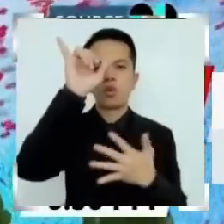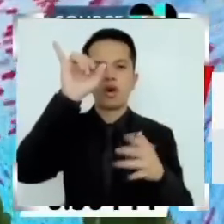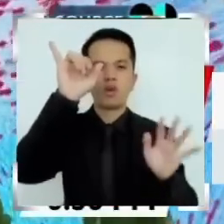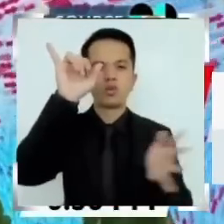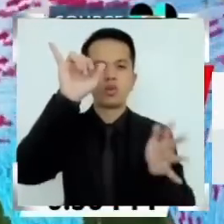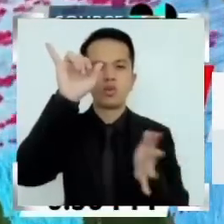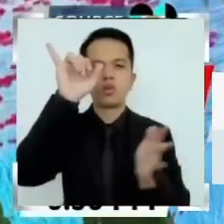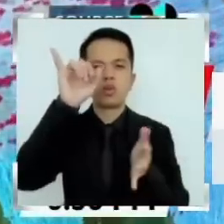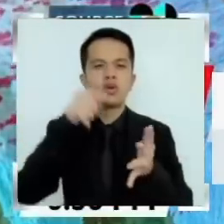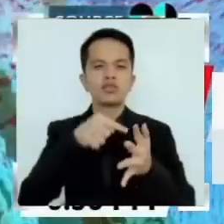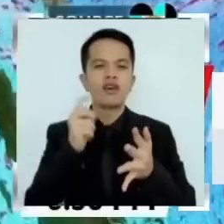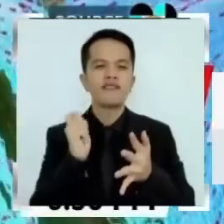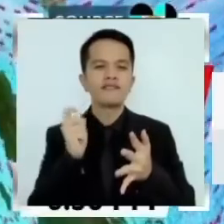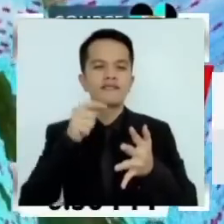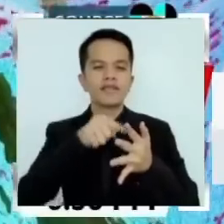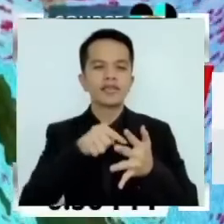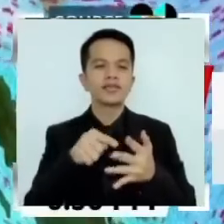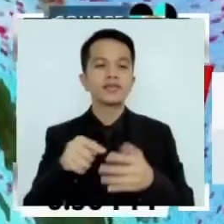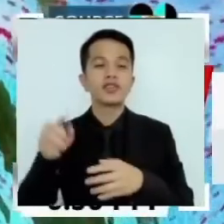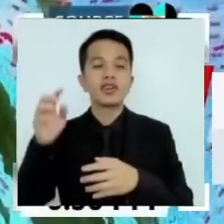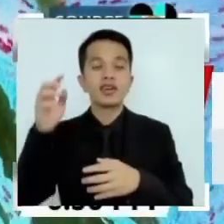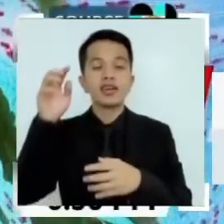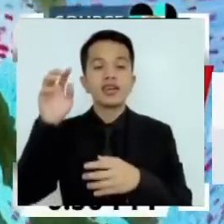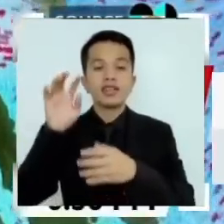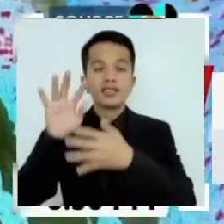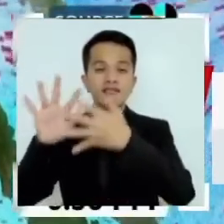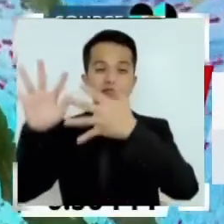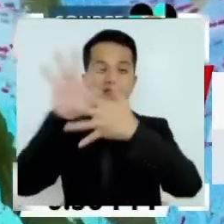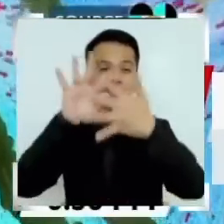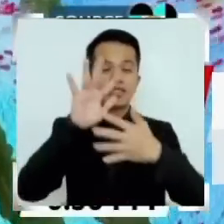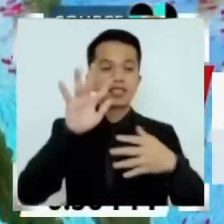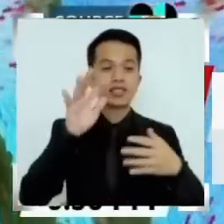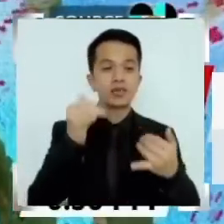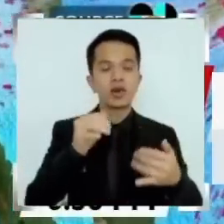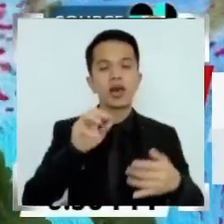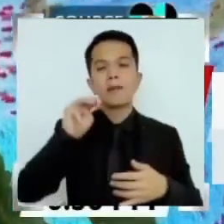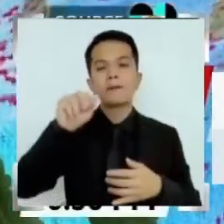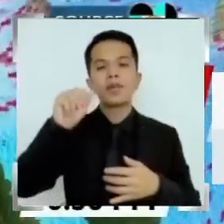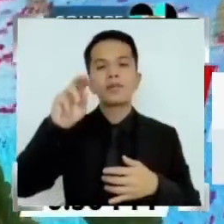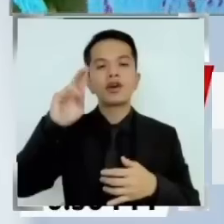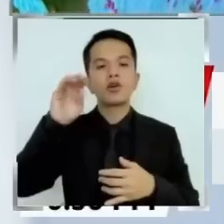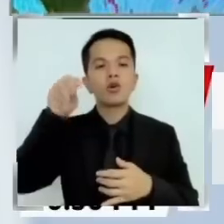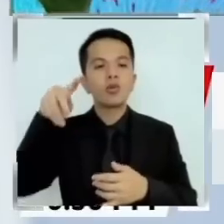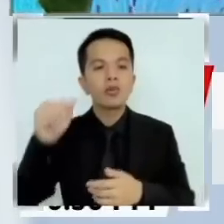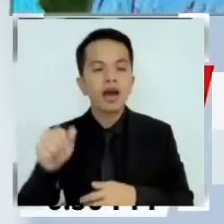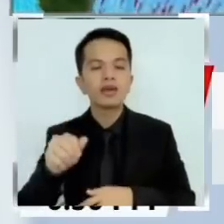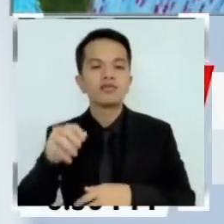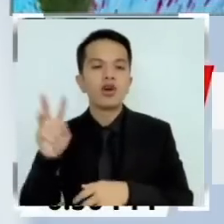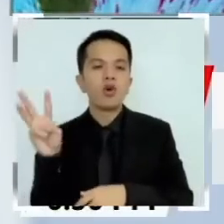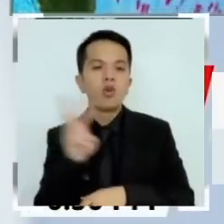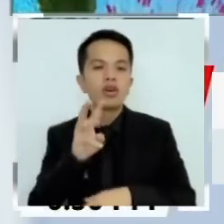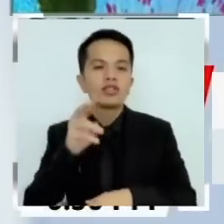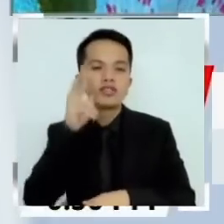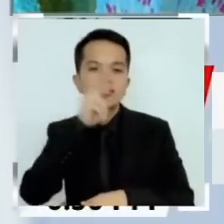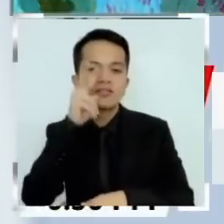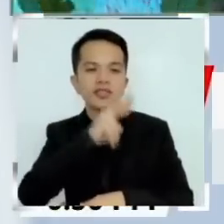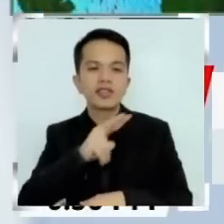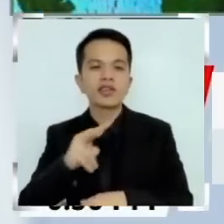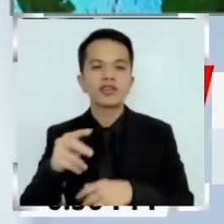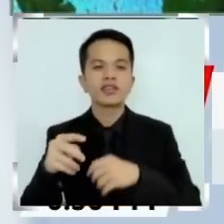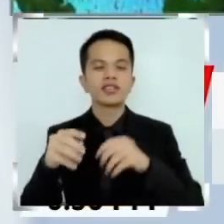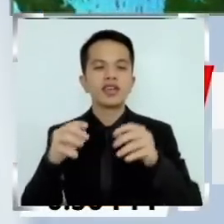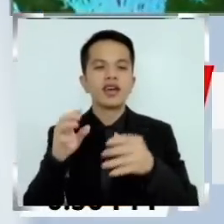sections of Southern Luzon, Visayas and Mindanao, we're talking of Mimaropa, itong western Visayas, Zamboanga Peninsula, and some nearby areas